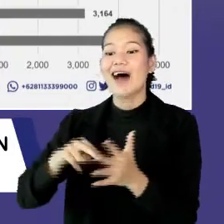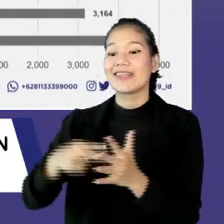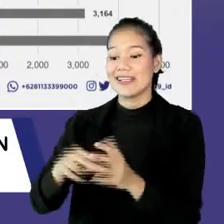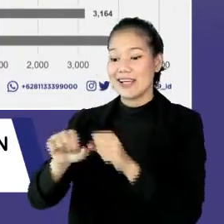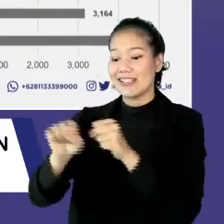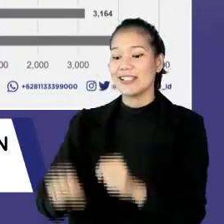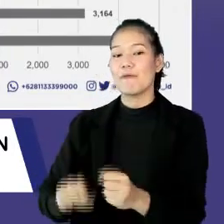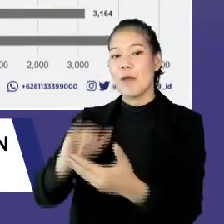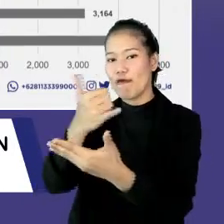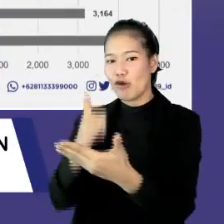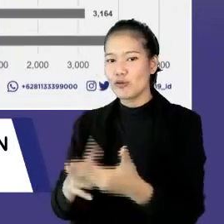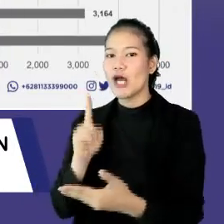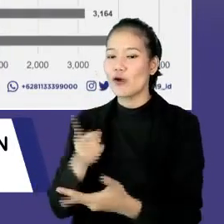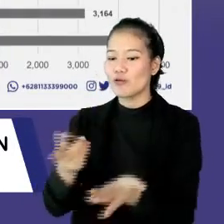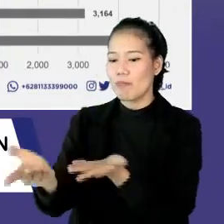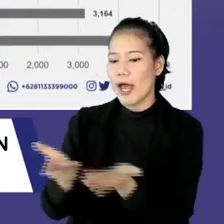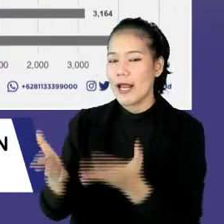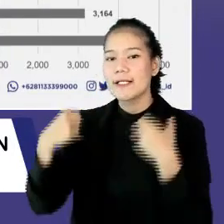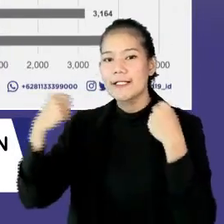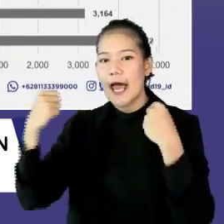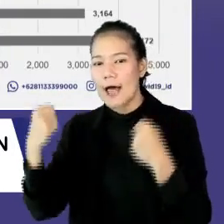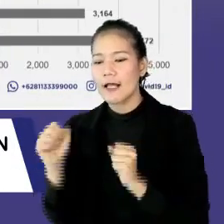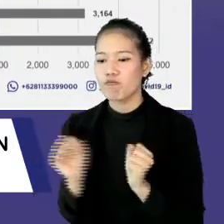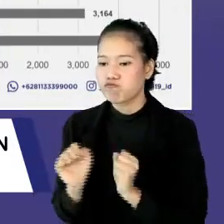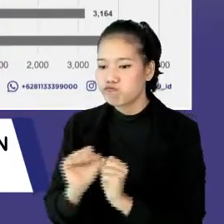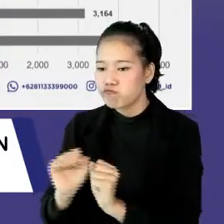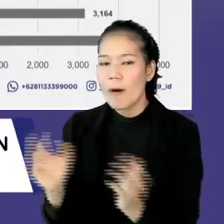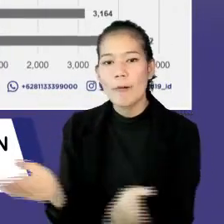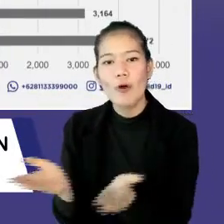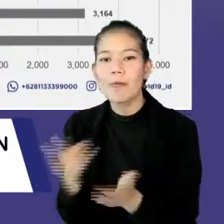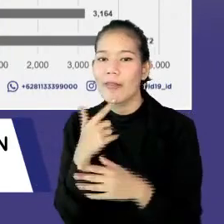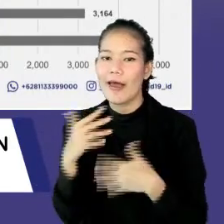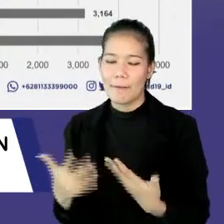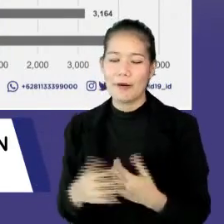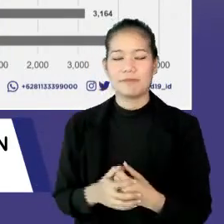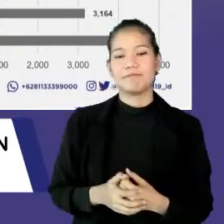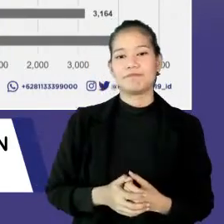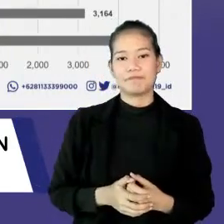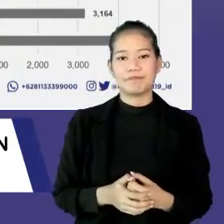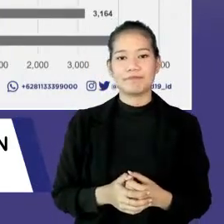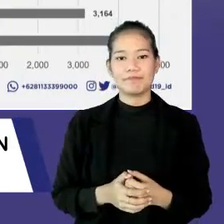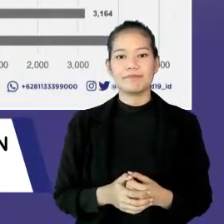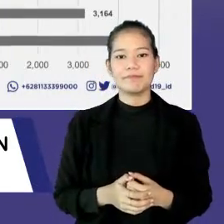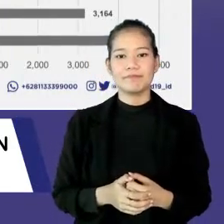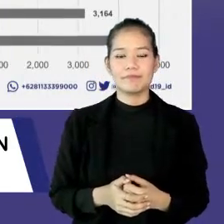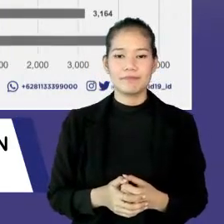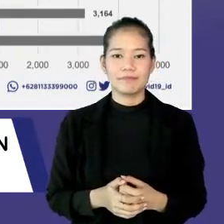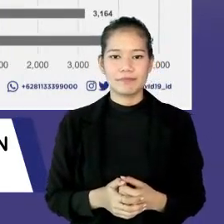evaluasi pelayanan kesehatan, kecepatan penanganan, dan lain sebagainya. Seperti itu.